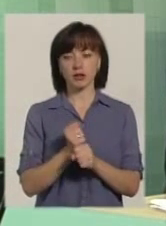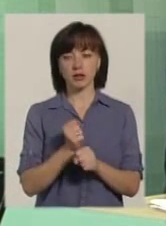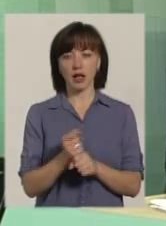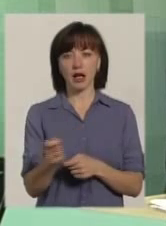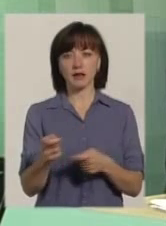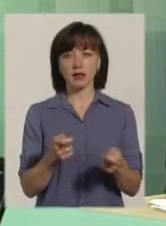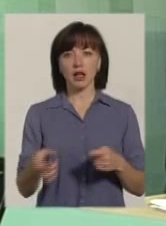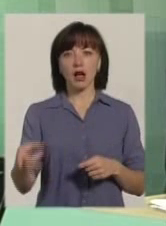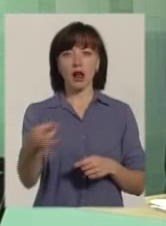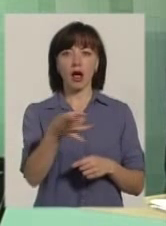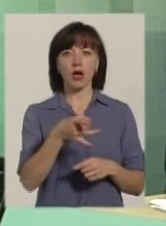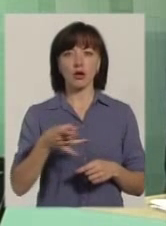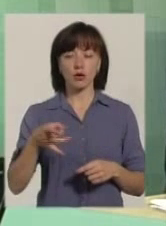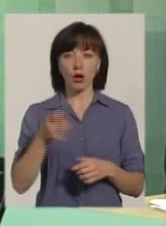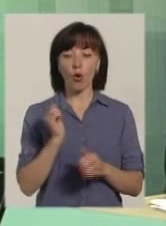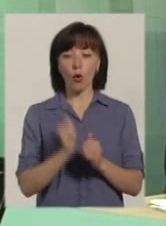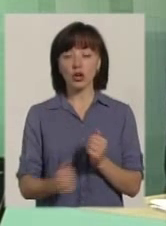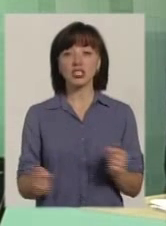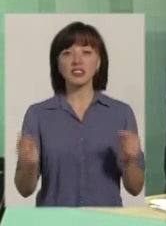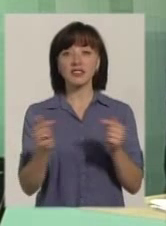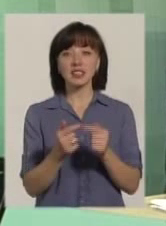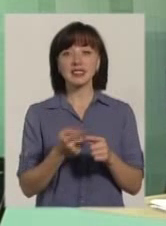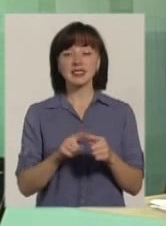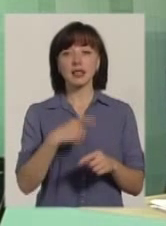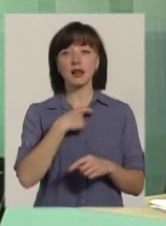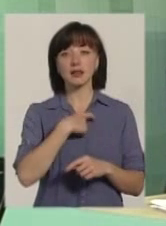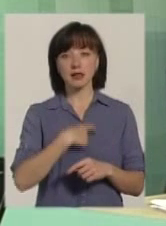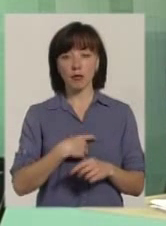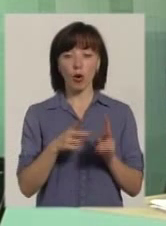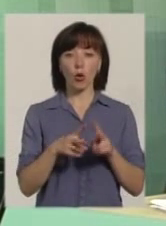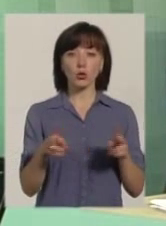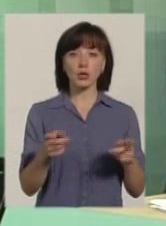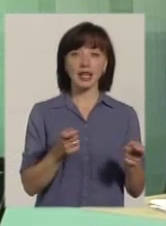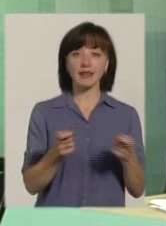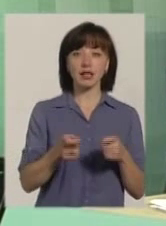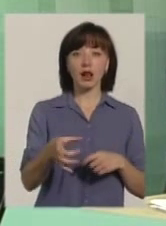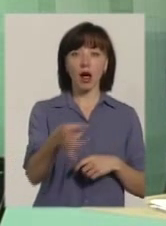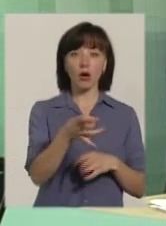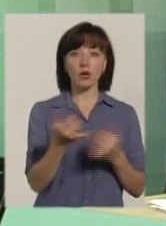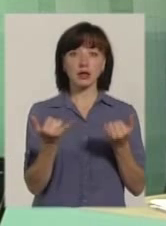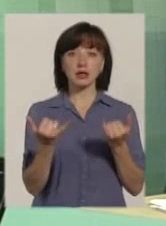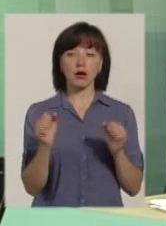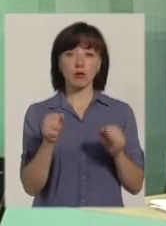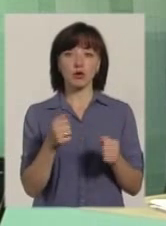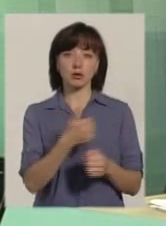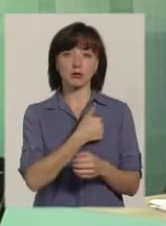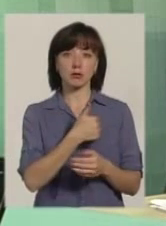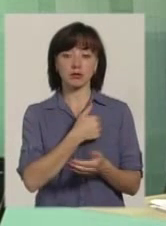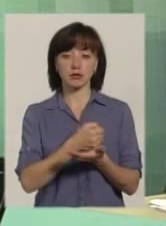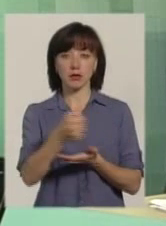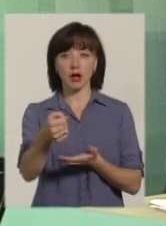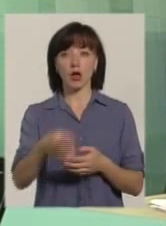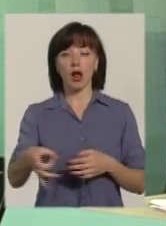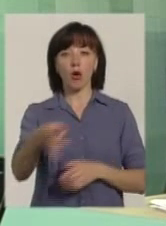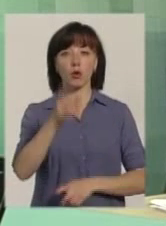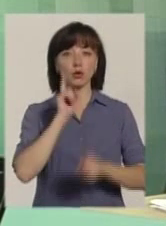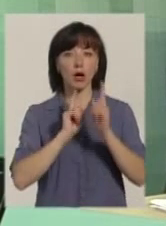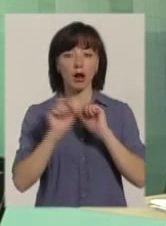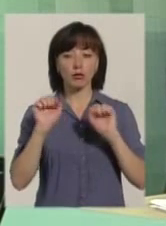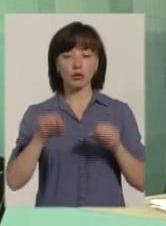районних організацій? Кожен визначить це для себе. Тобто, хтось з керівників районів зараз може балотуватися до районної ради і